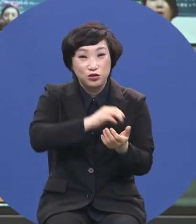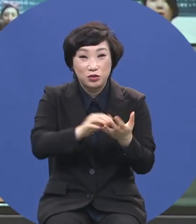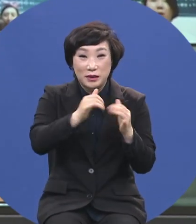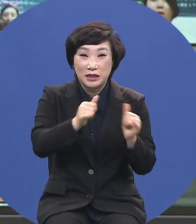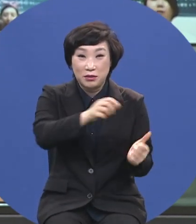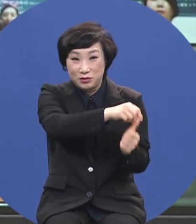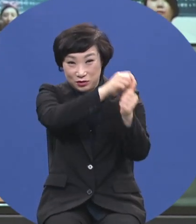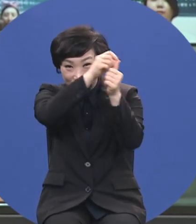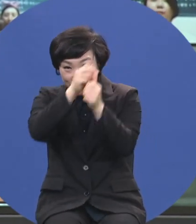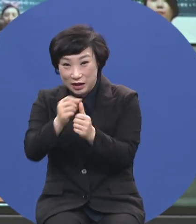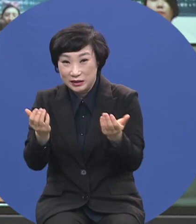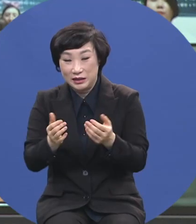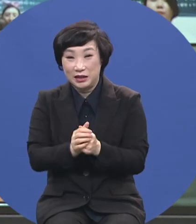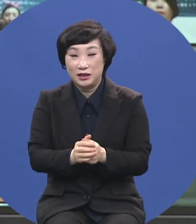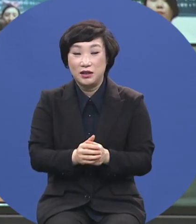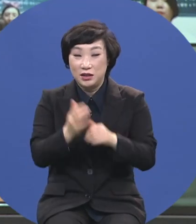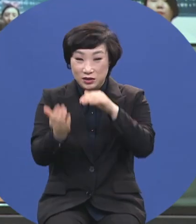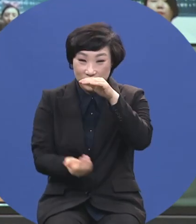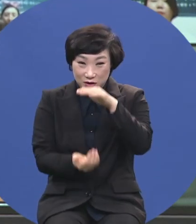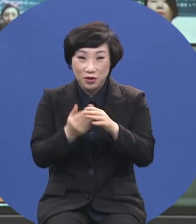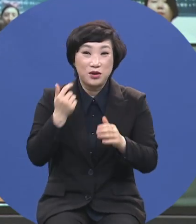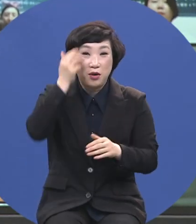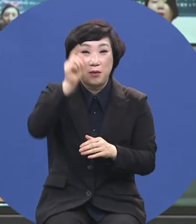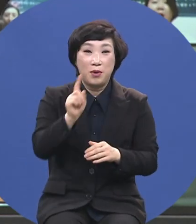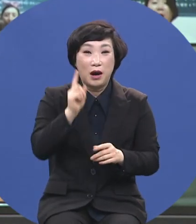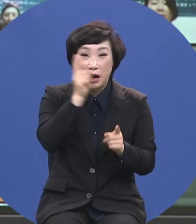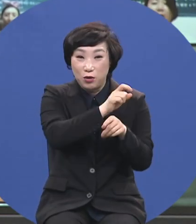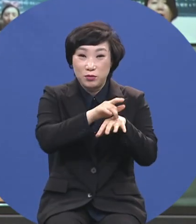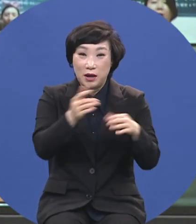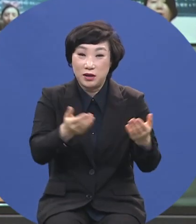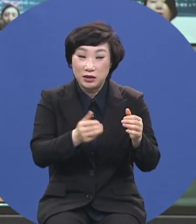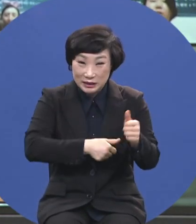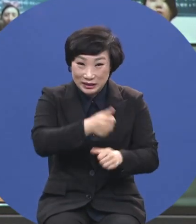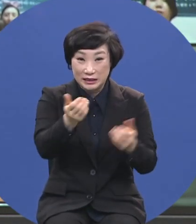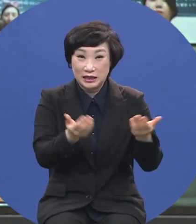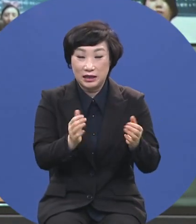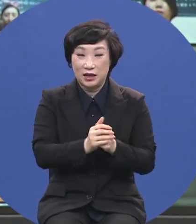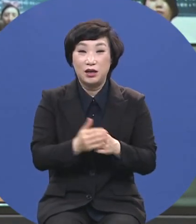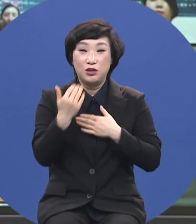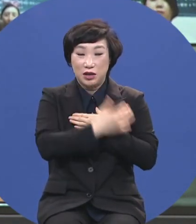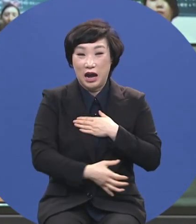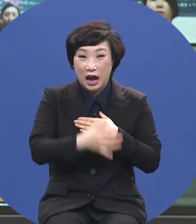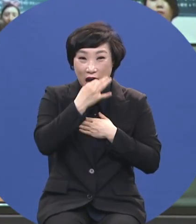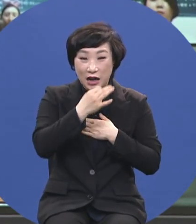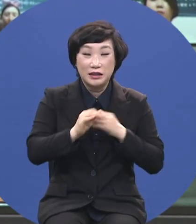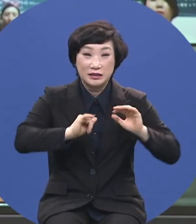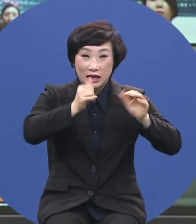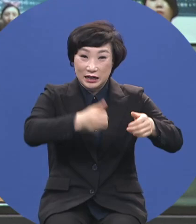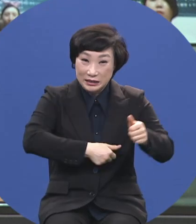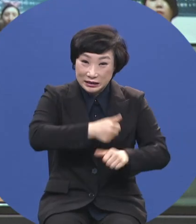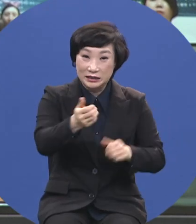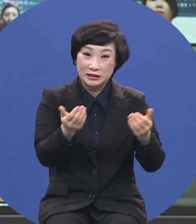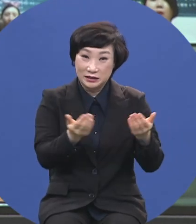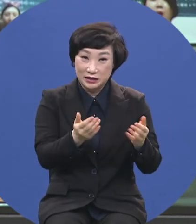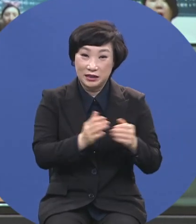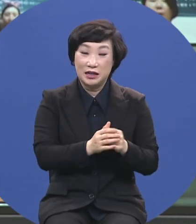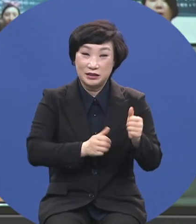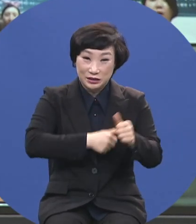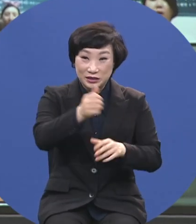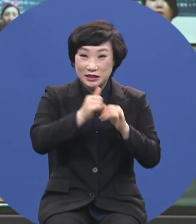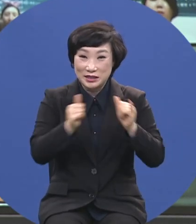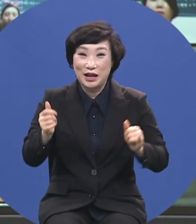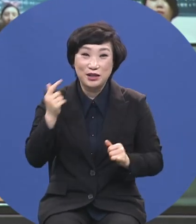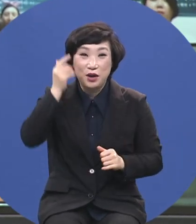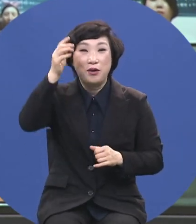최고의 영광은 마귀 사단 귀신을 이기는 것이요, 최고의 영광은 육신의 정욕과 세상을 이기는 것이요,